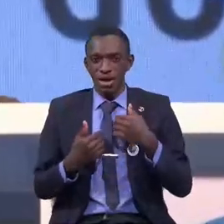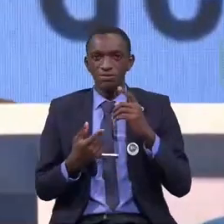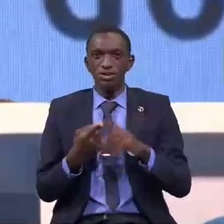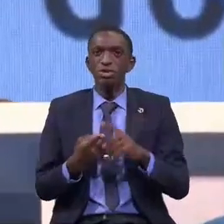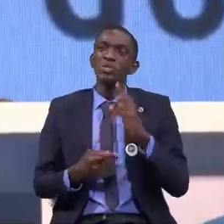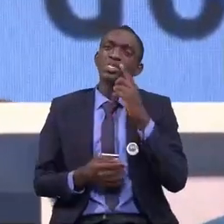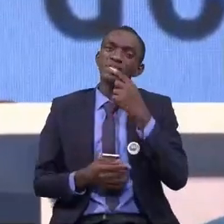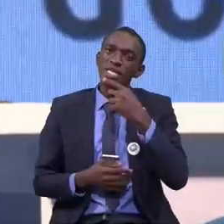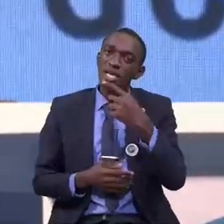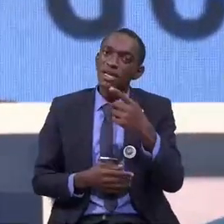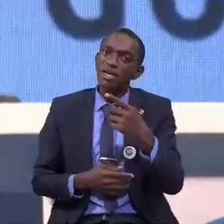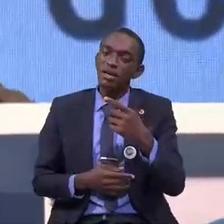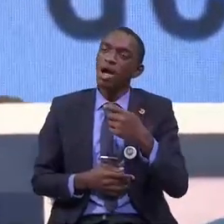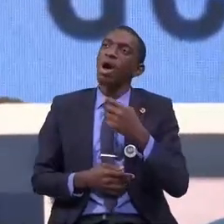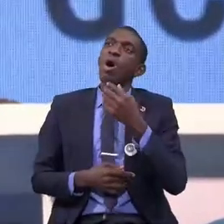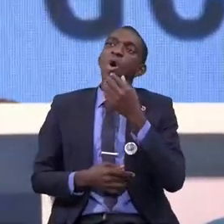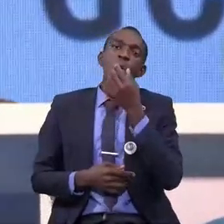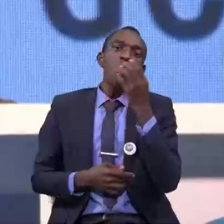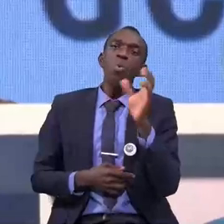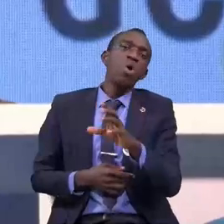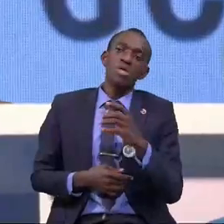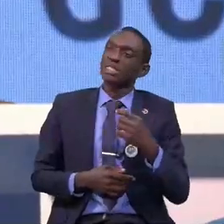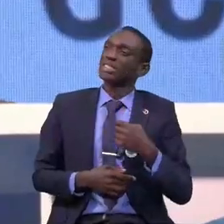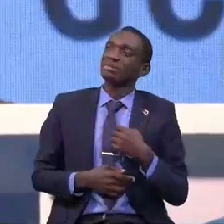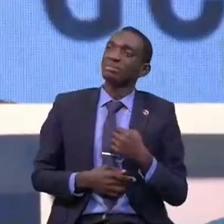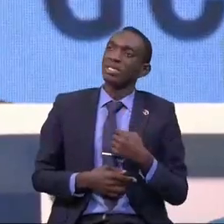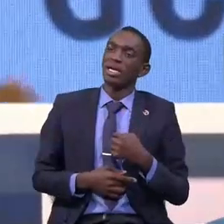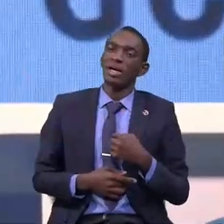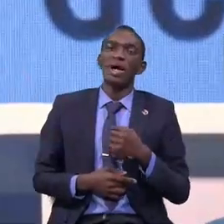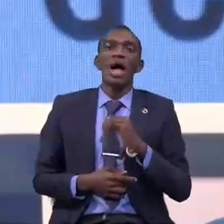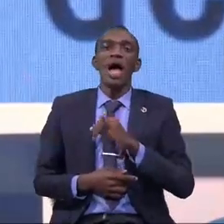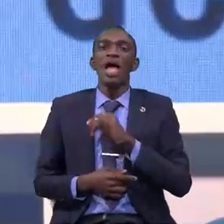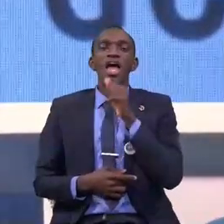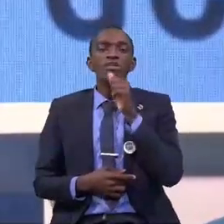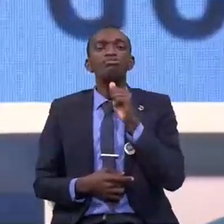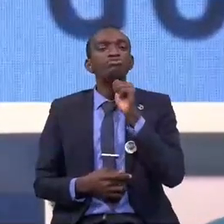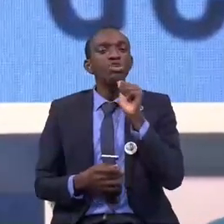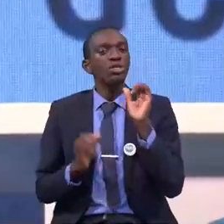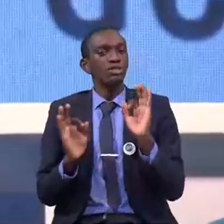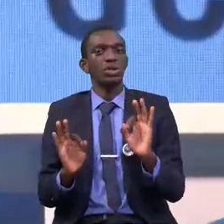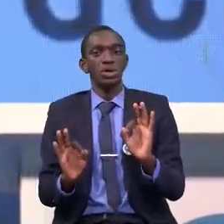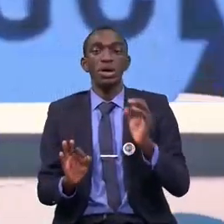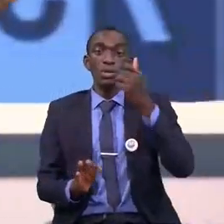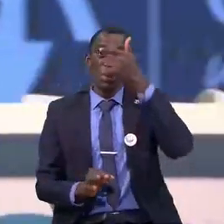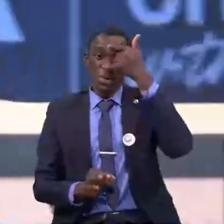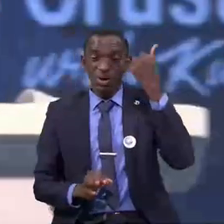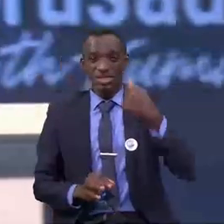Tu dois dire, malheur à moi, je suis perdu.